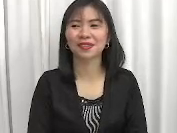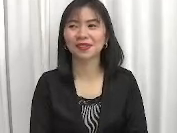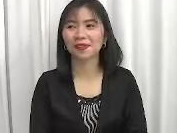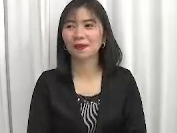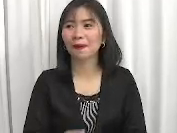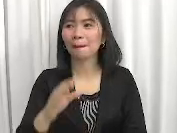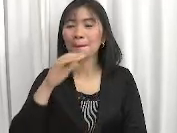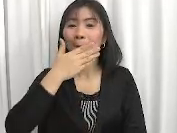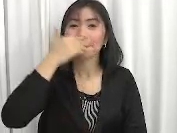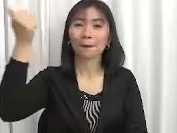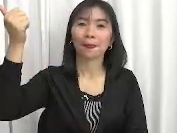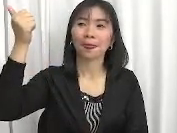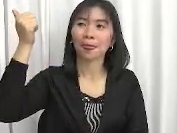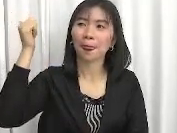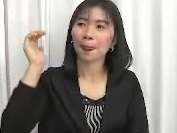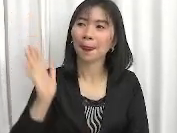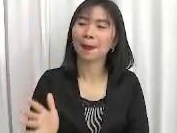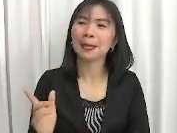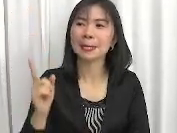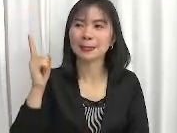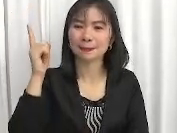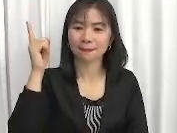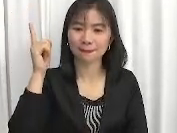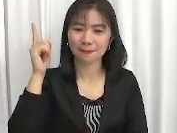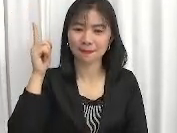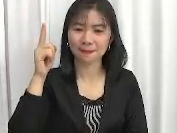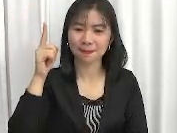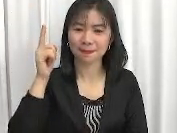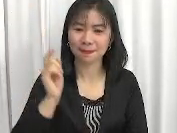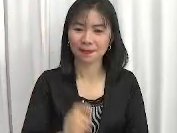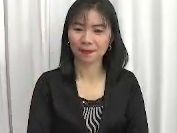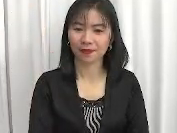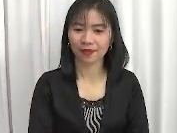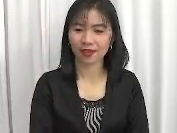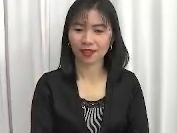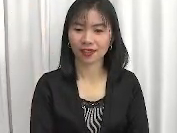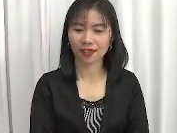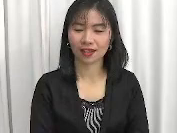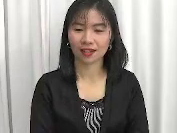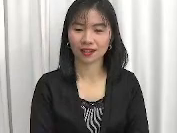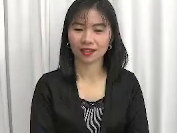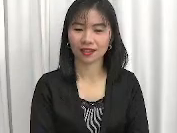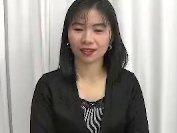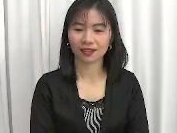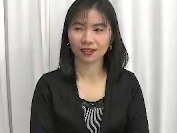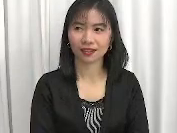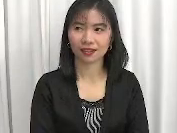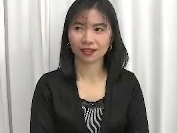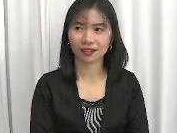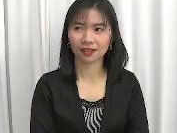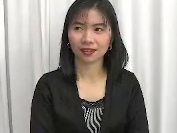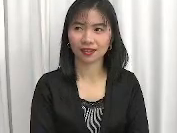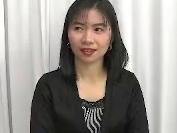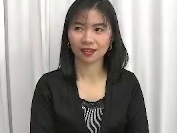another one, si Drum roll,